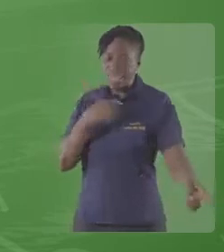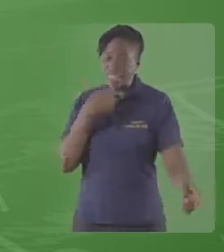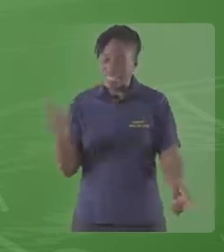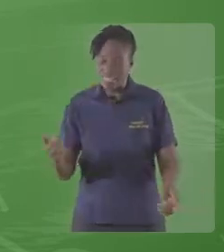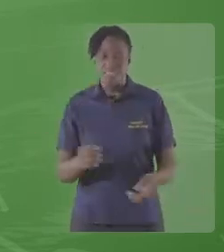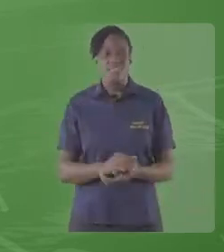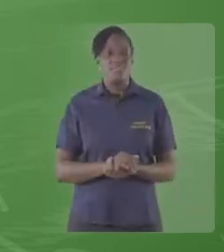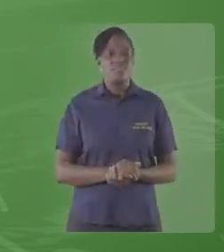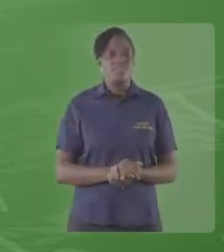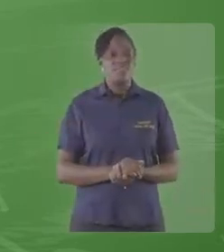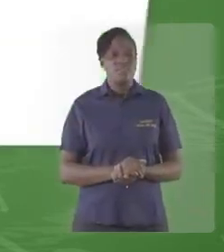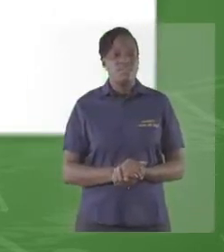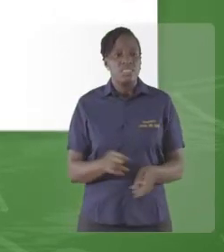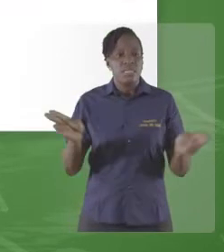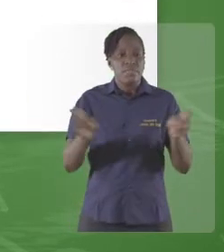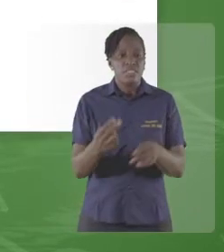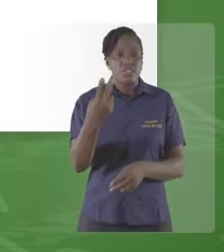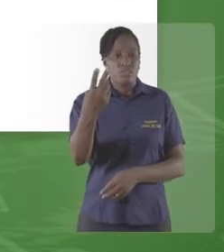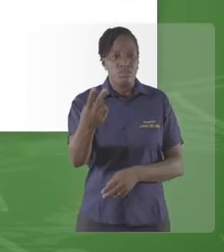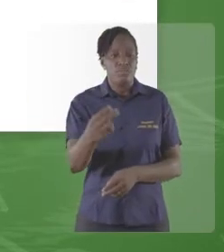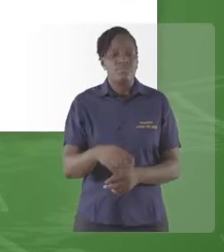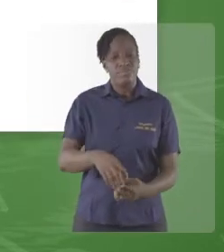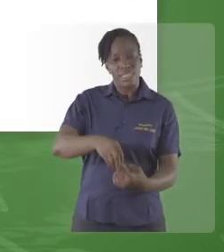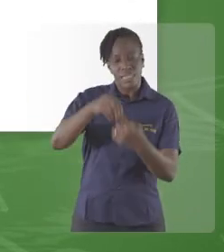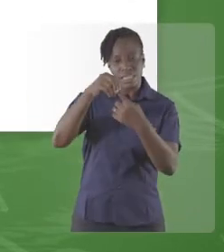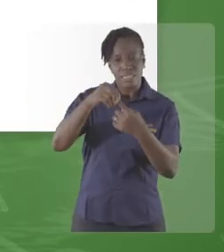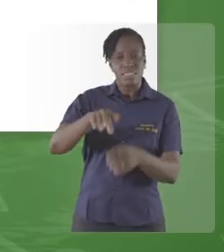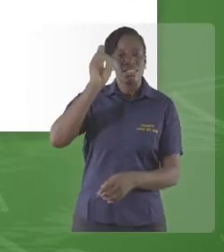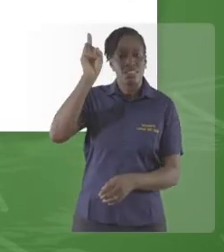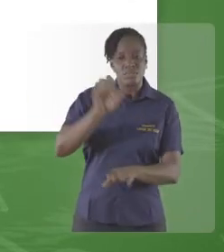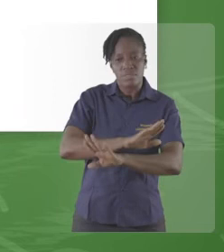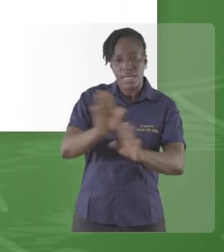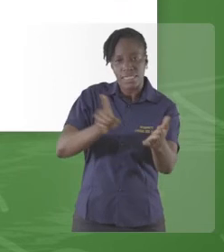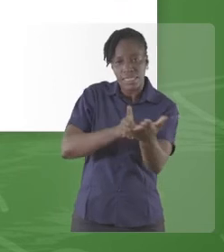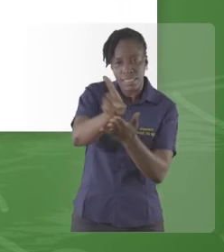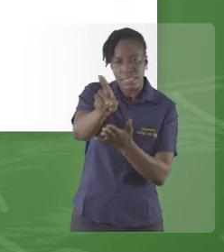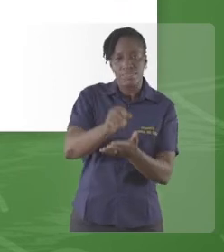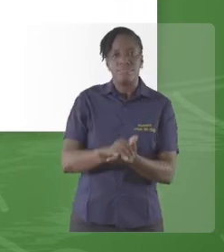avons, petit 2, les caractéristiques du discours indirect.